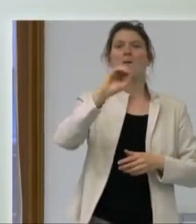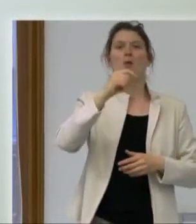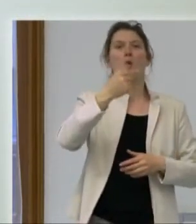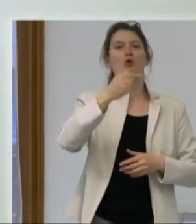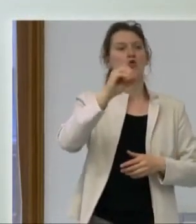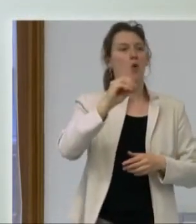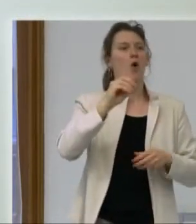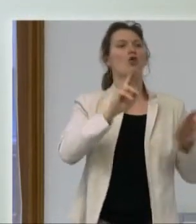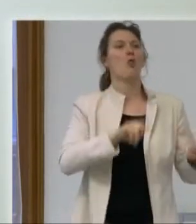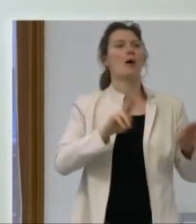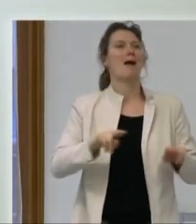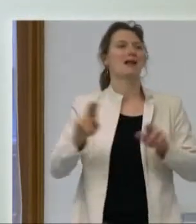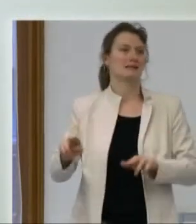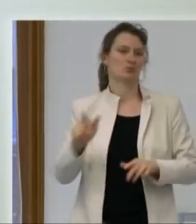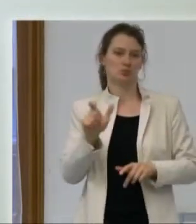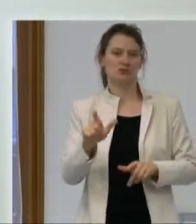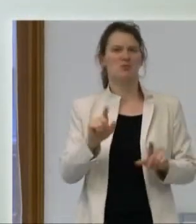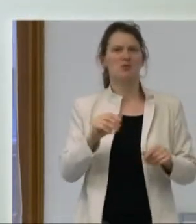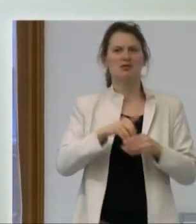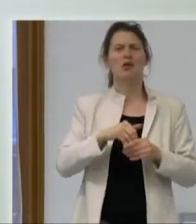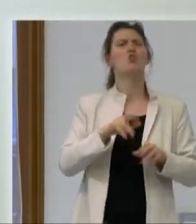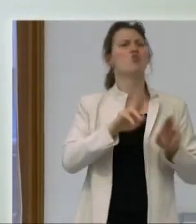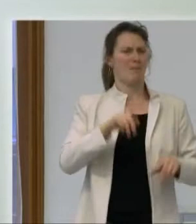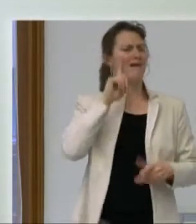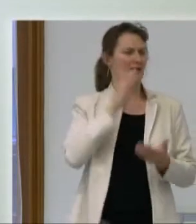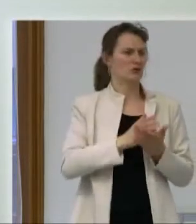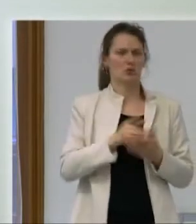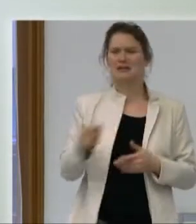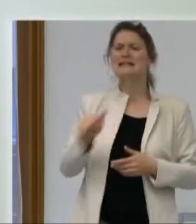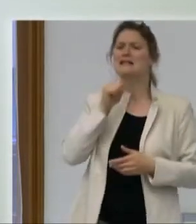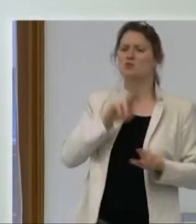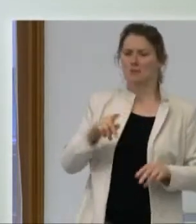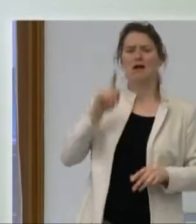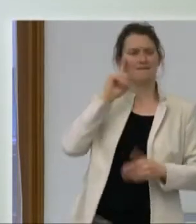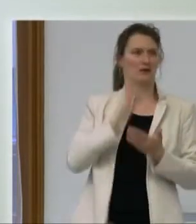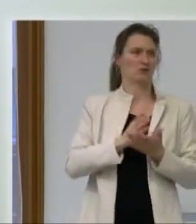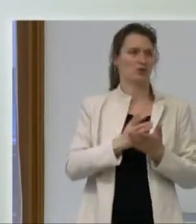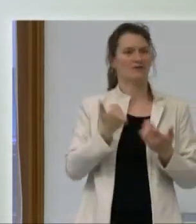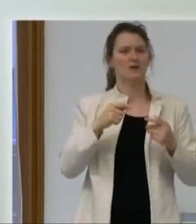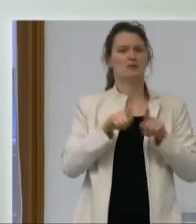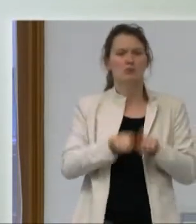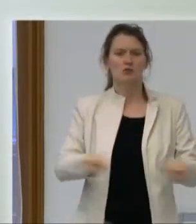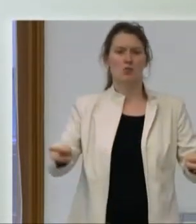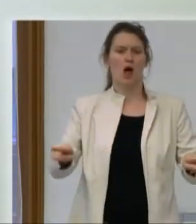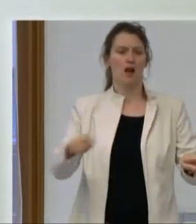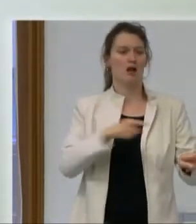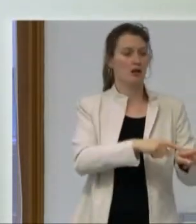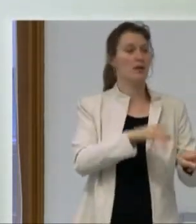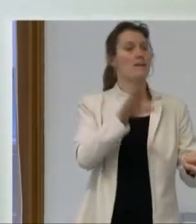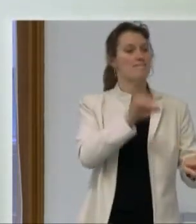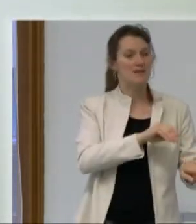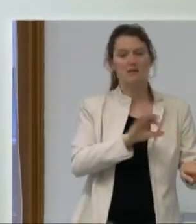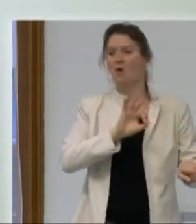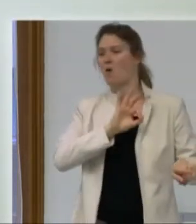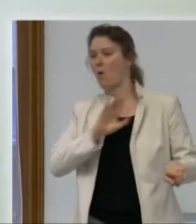vor. Wir wissen relativ genau, was normal ist, was nicht normal ist. Und wir unterscheiden dualistisch zwischen Menschen mit